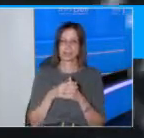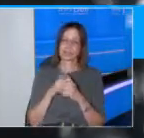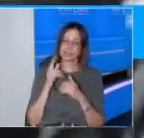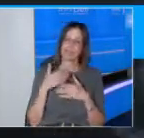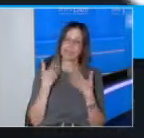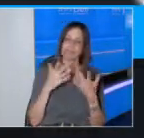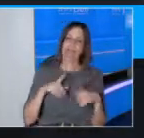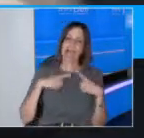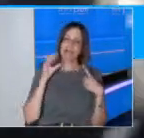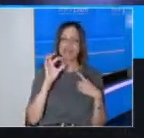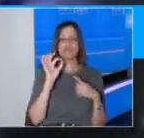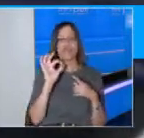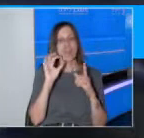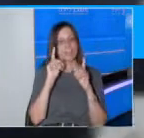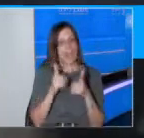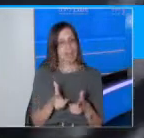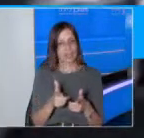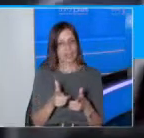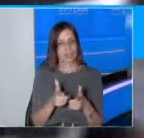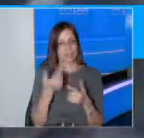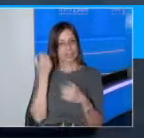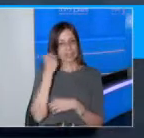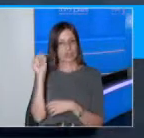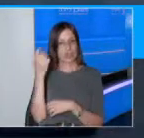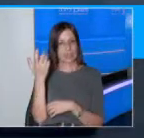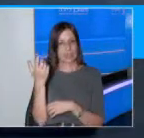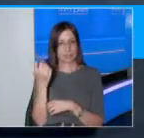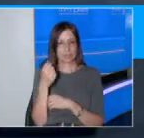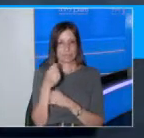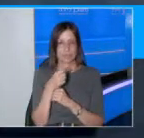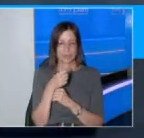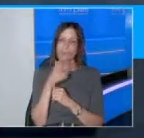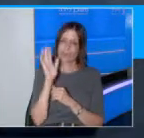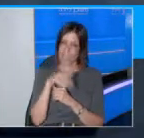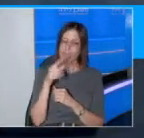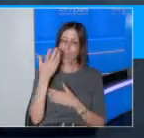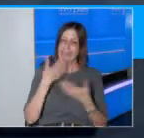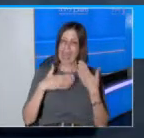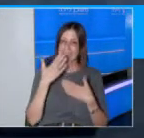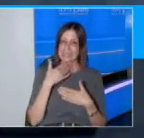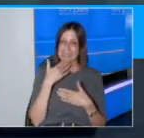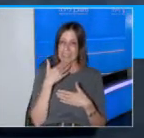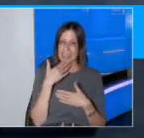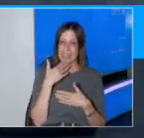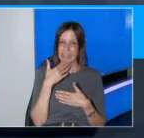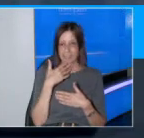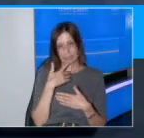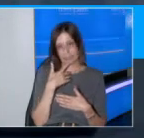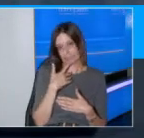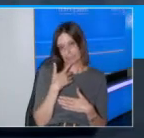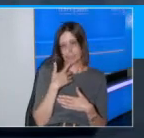והקדישה את חייה למאבק ציוני. וגם כשהיא עלתה לישראל, היא